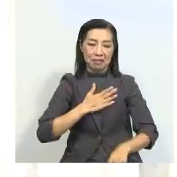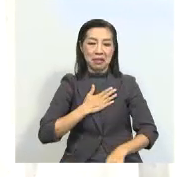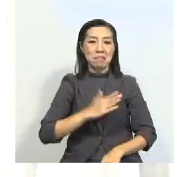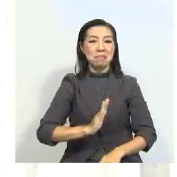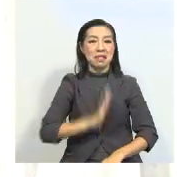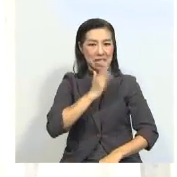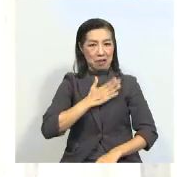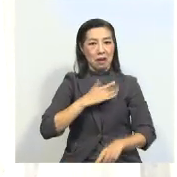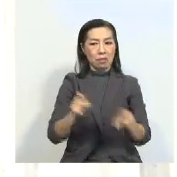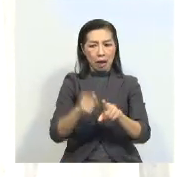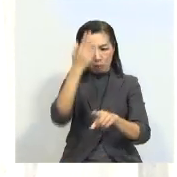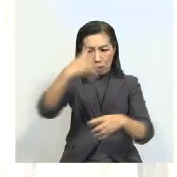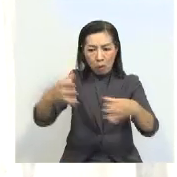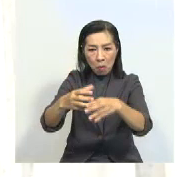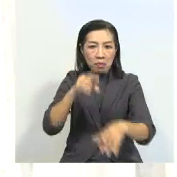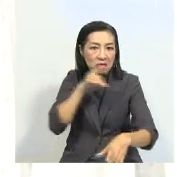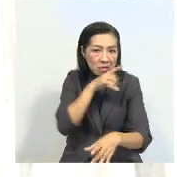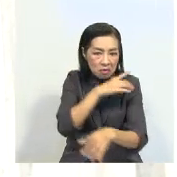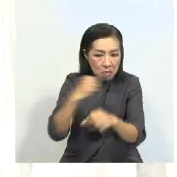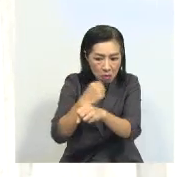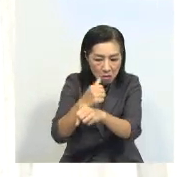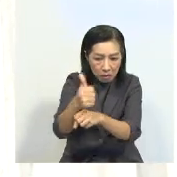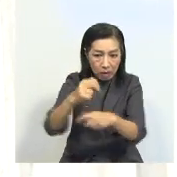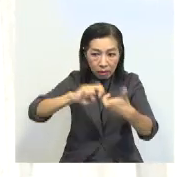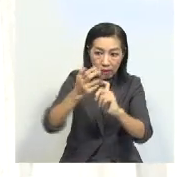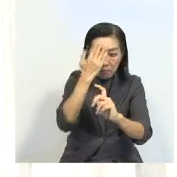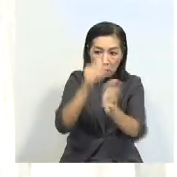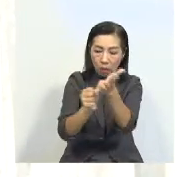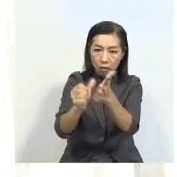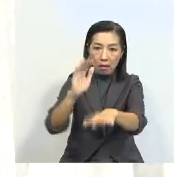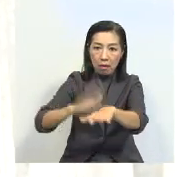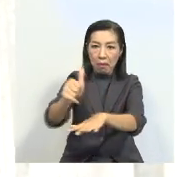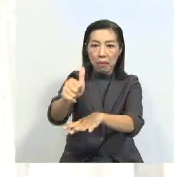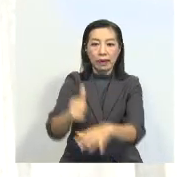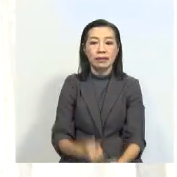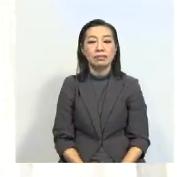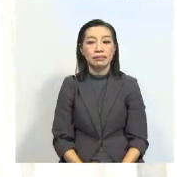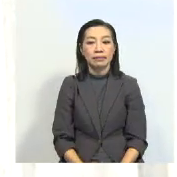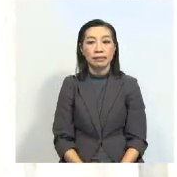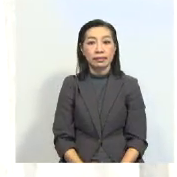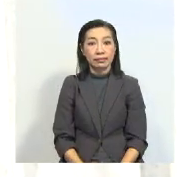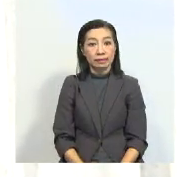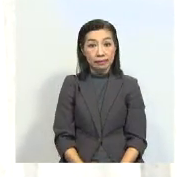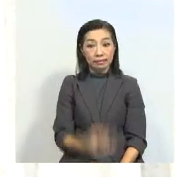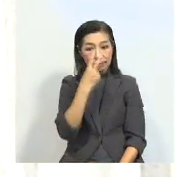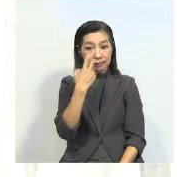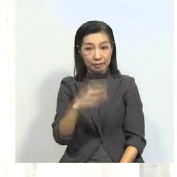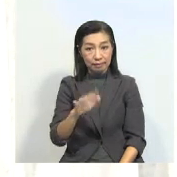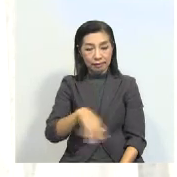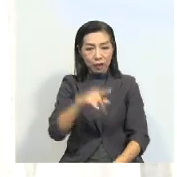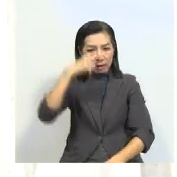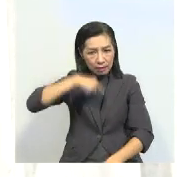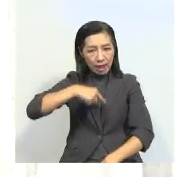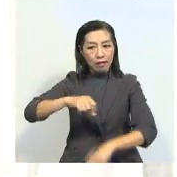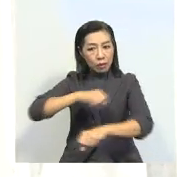พราะว่าทุกคนขยันฝึกฝนแล้วก็มีทักษะแก้ไขปัญหาเฉพาะหน้าได้เป็นอย่างดีค่ะ ค่ะแน่นอนเห็นการแข่งขันแบบนี้จริงๆแล้